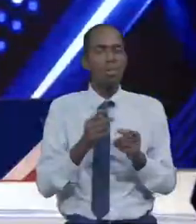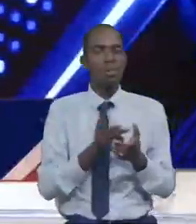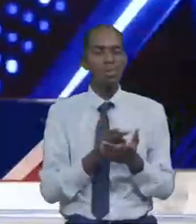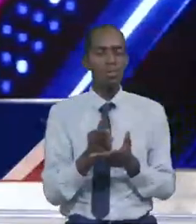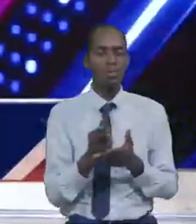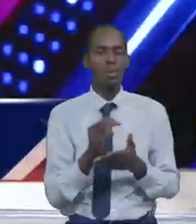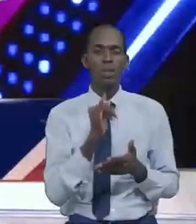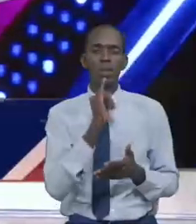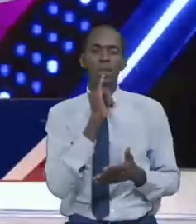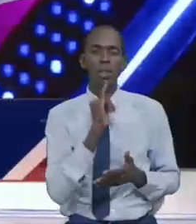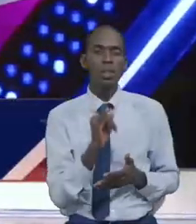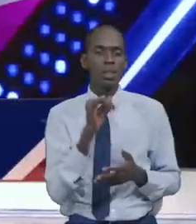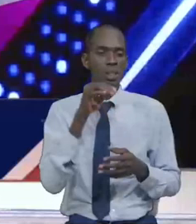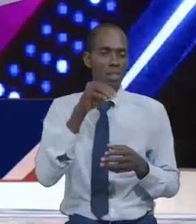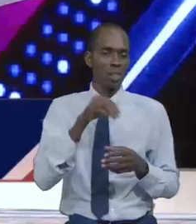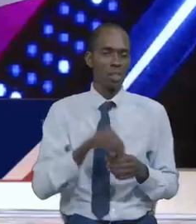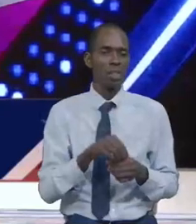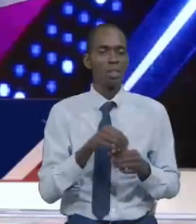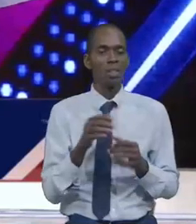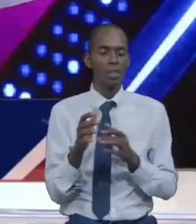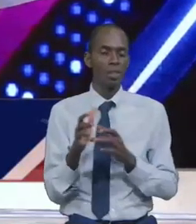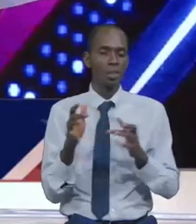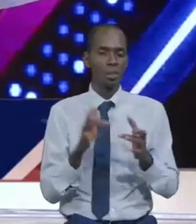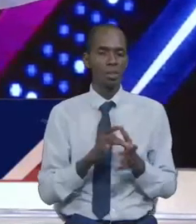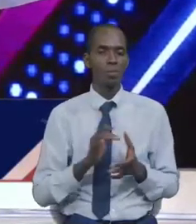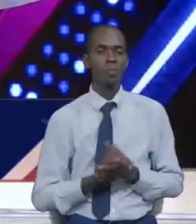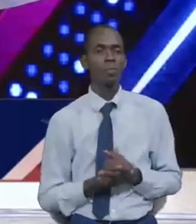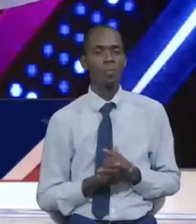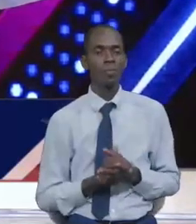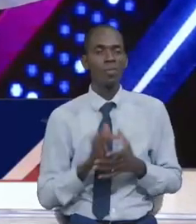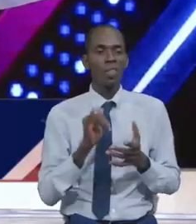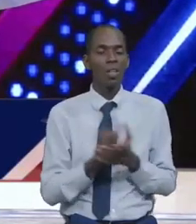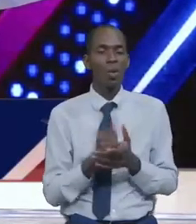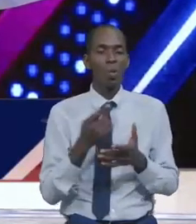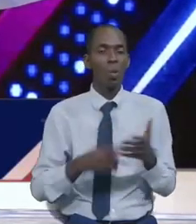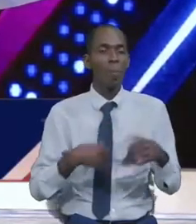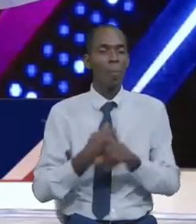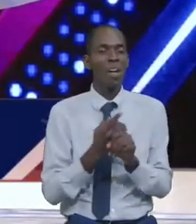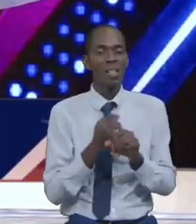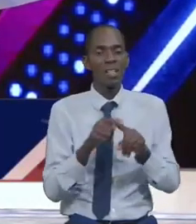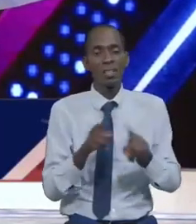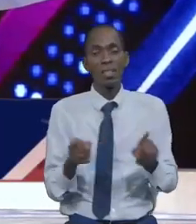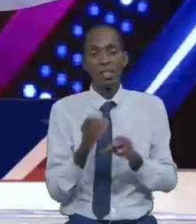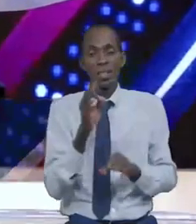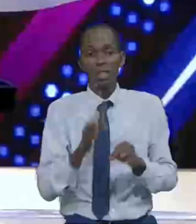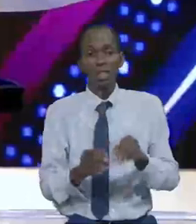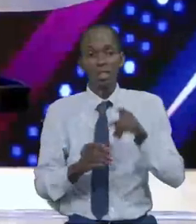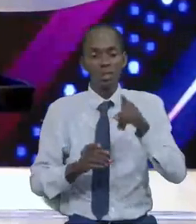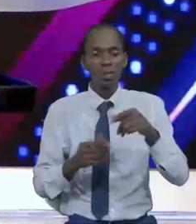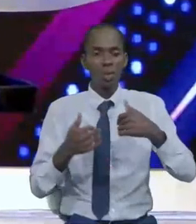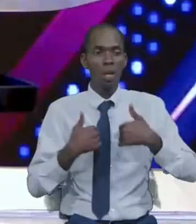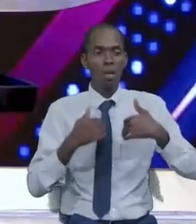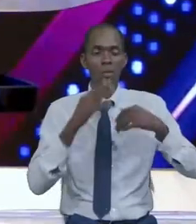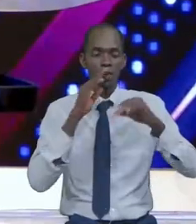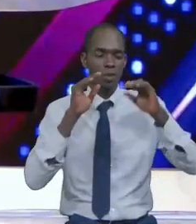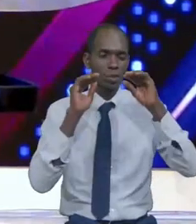qui est en Jésus. C'est ce qui fait la différence. Si tu es